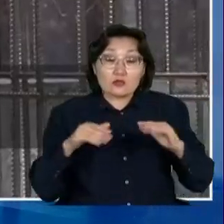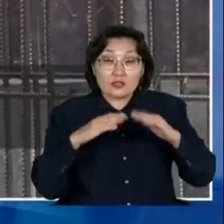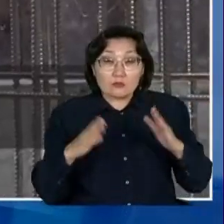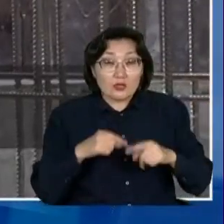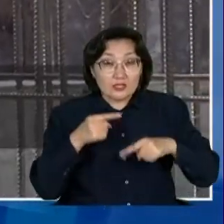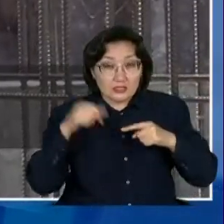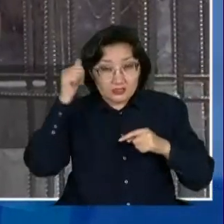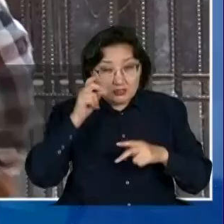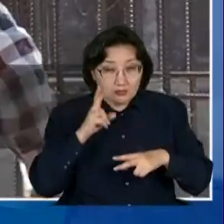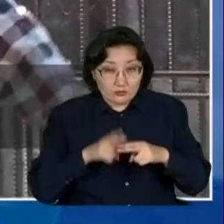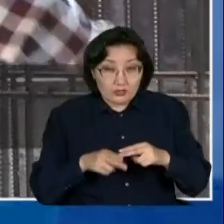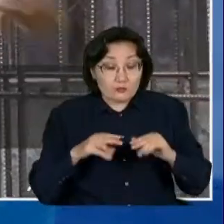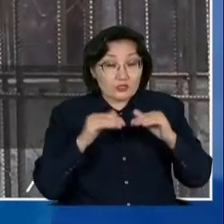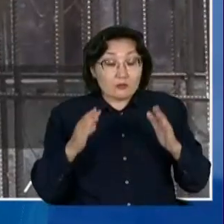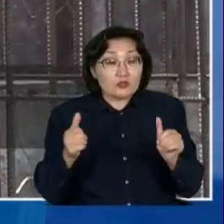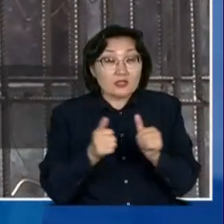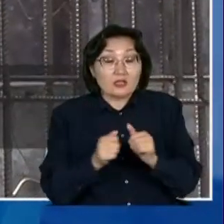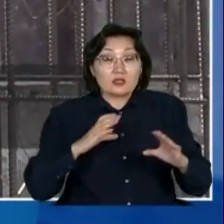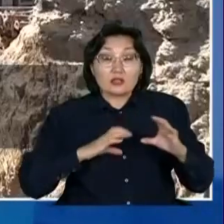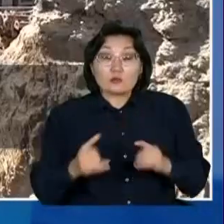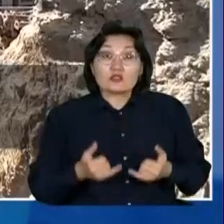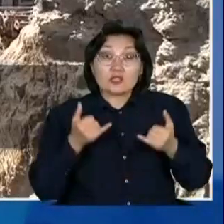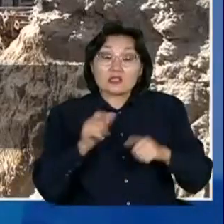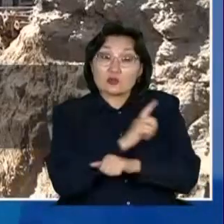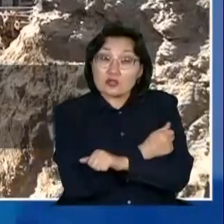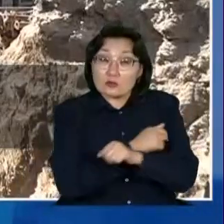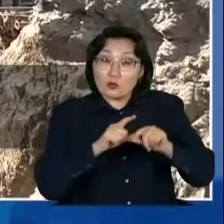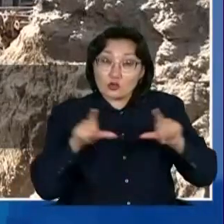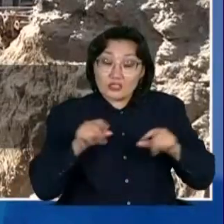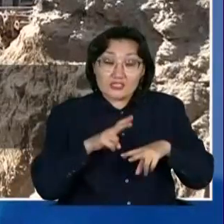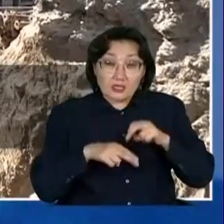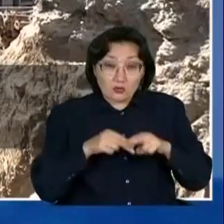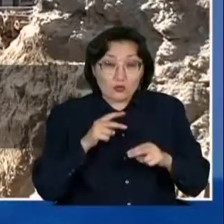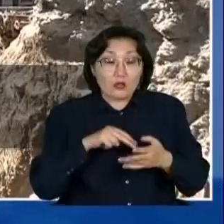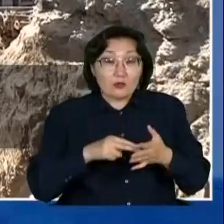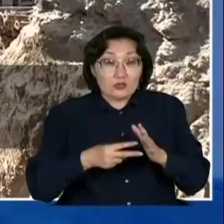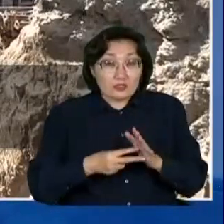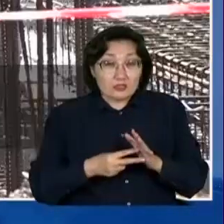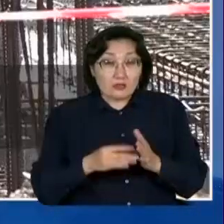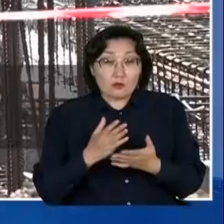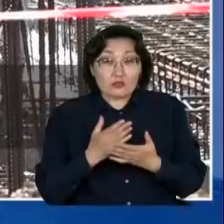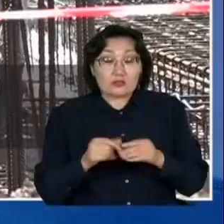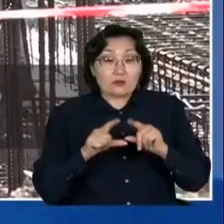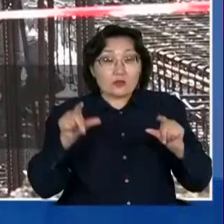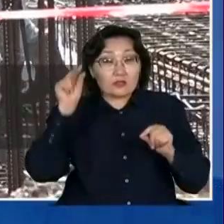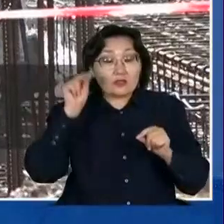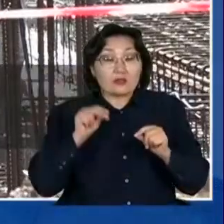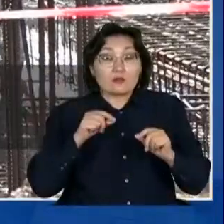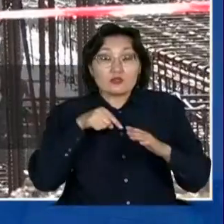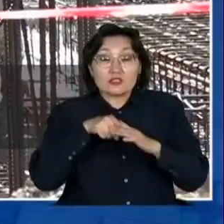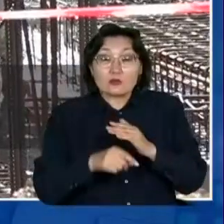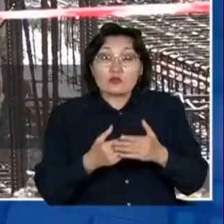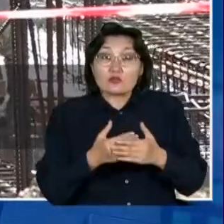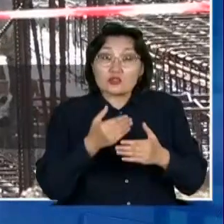келер жыл аяқталмақ. Ғимарат маңынан студенттерге арналған медициналық орталық салуда қарастырылыпты. Айта кетейік, білім ордасының аумағында